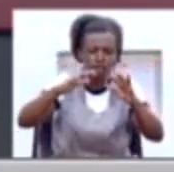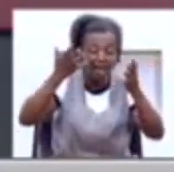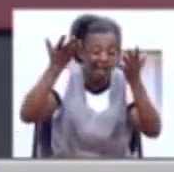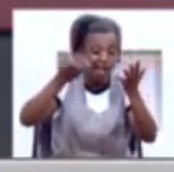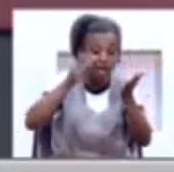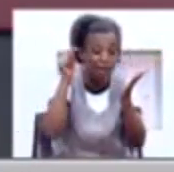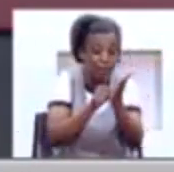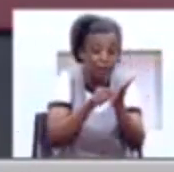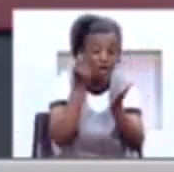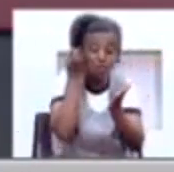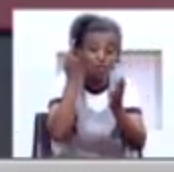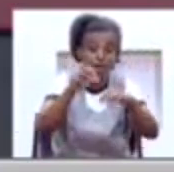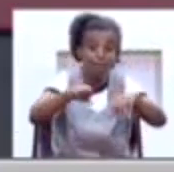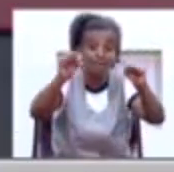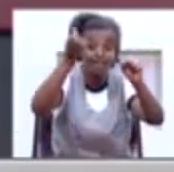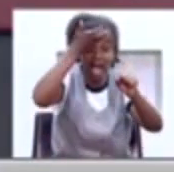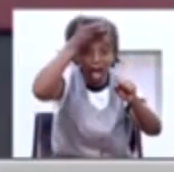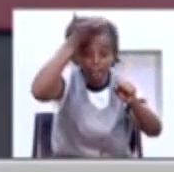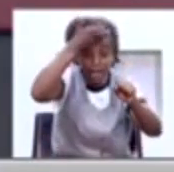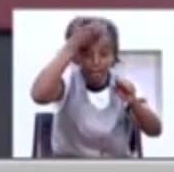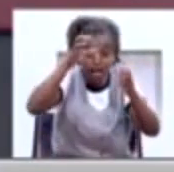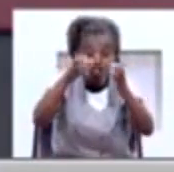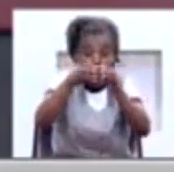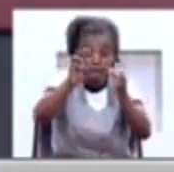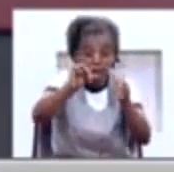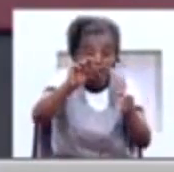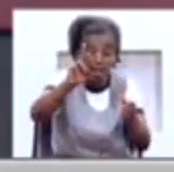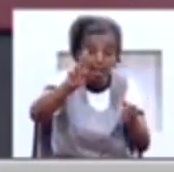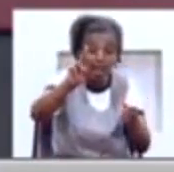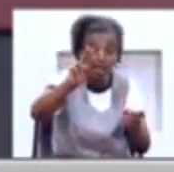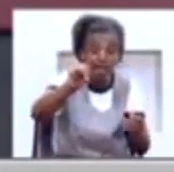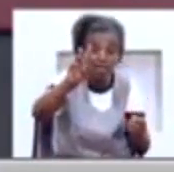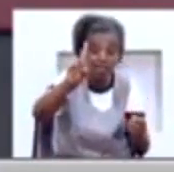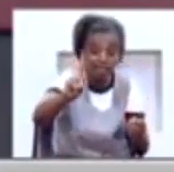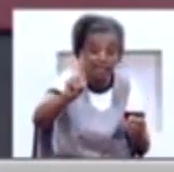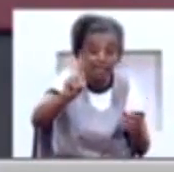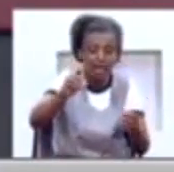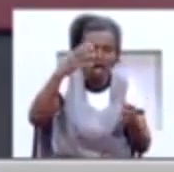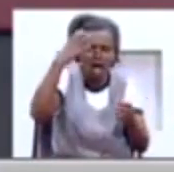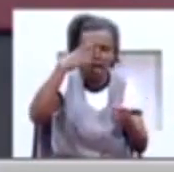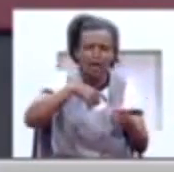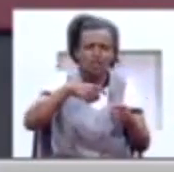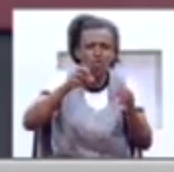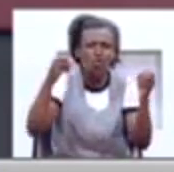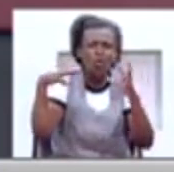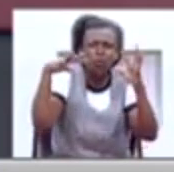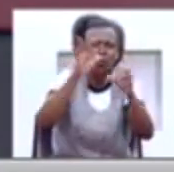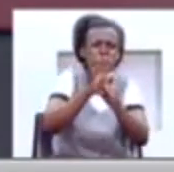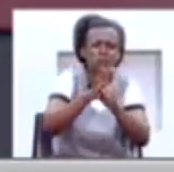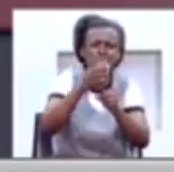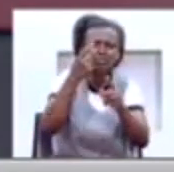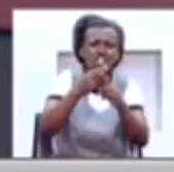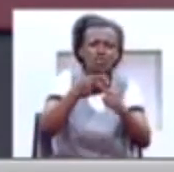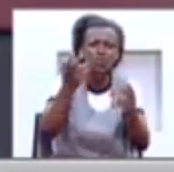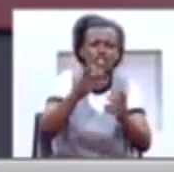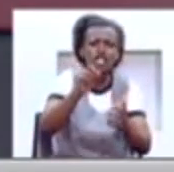hararemereye numva ko mu myumvire ya perezida Habyarimana n'ishyaka rya MRND abagomba kwiga nabo bari barisaba rubanda nyamwishi ni ukuvuga abahutu utari muri icyo cyiciro